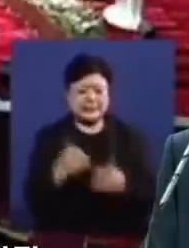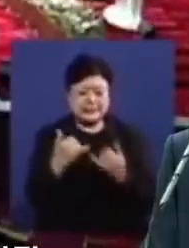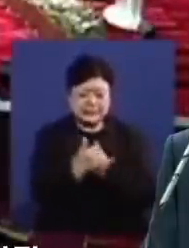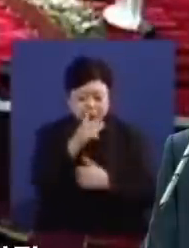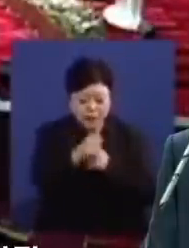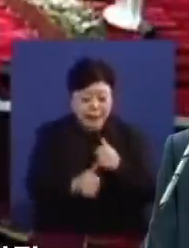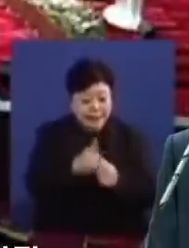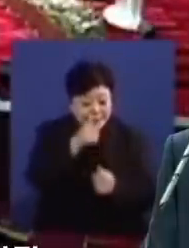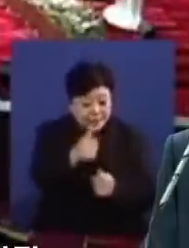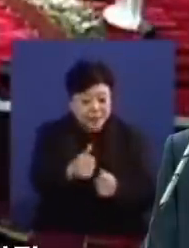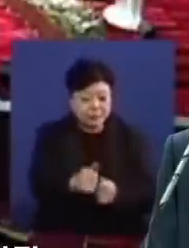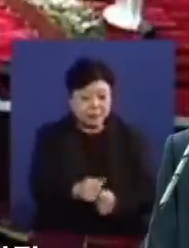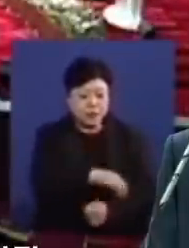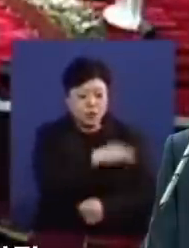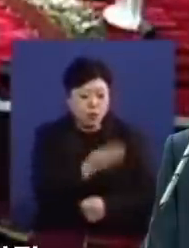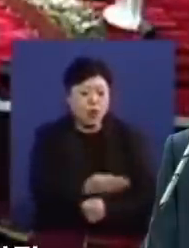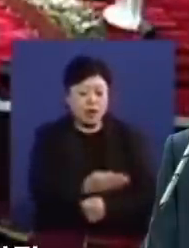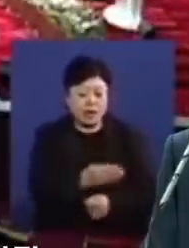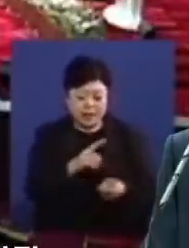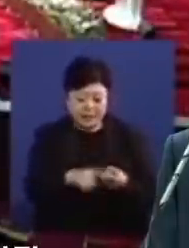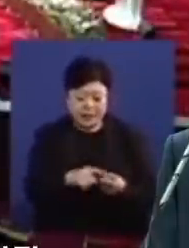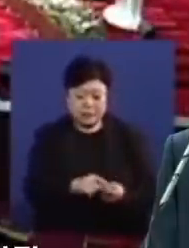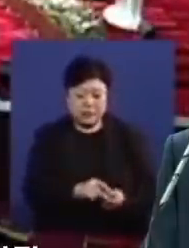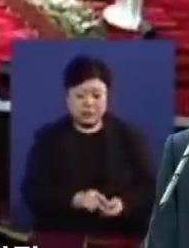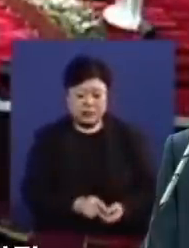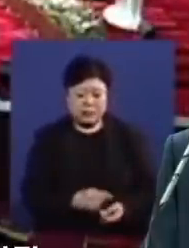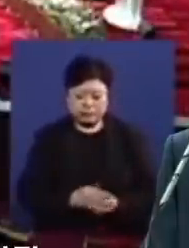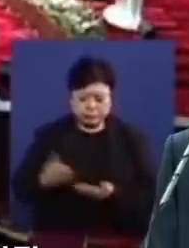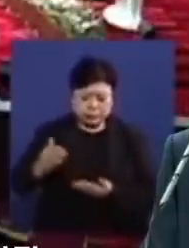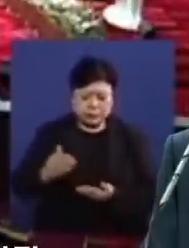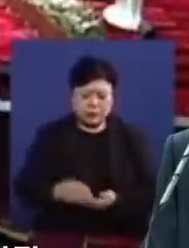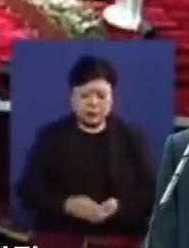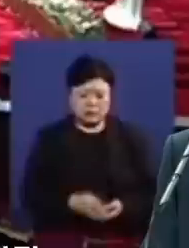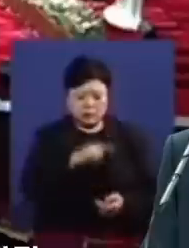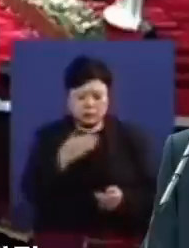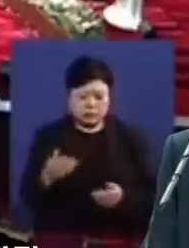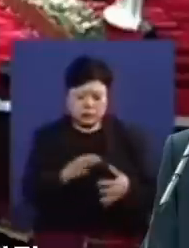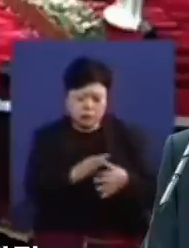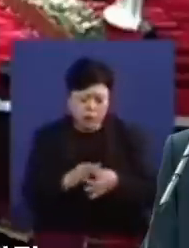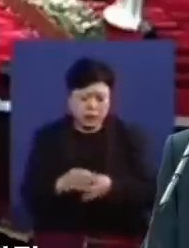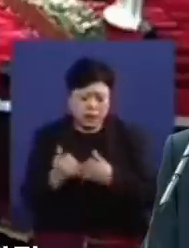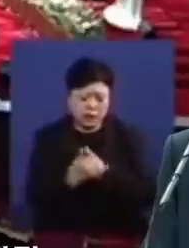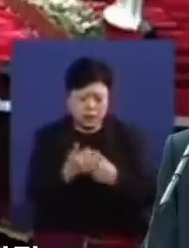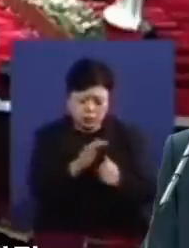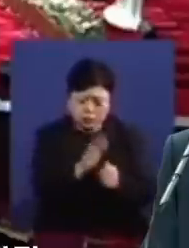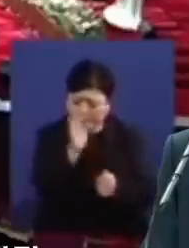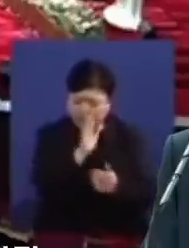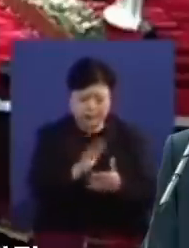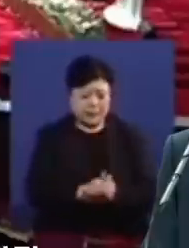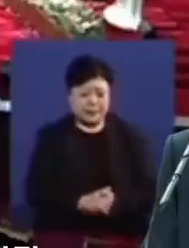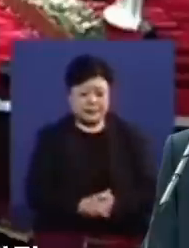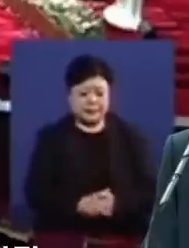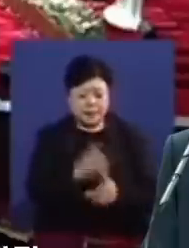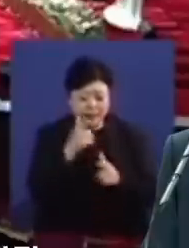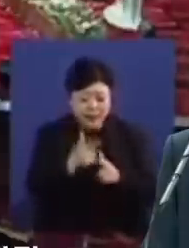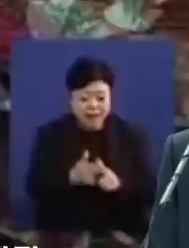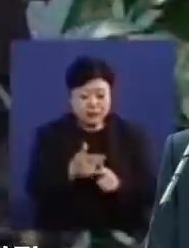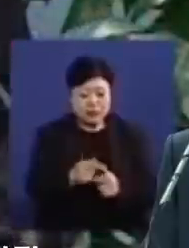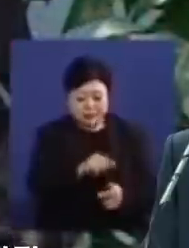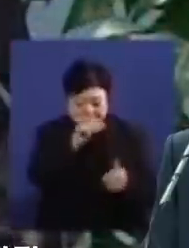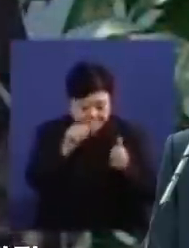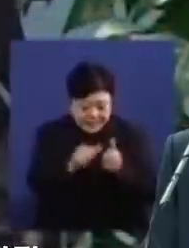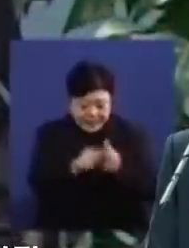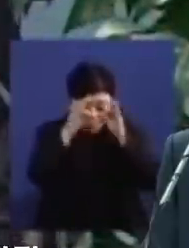하나님의 주권을 제껴놓고 혈육을 두둔해서는 안 되는 것입니다. 예수님의 생애를 보면